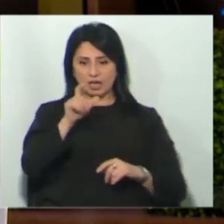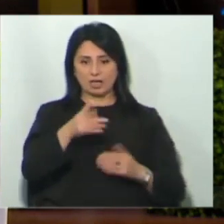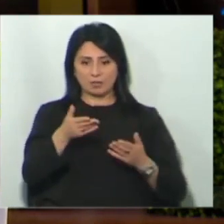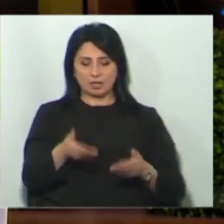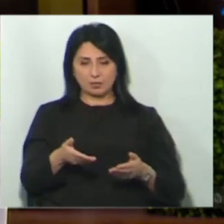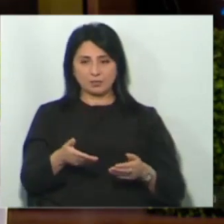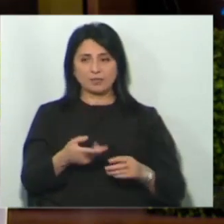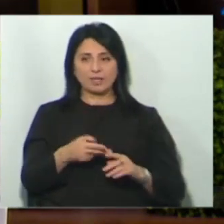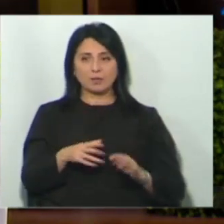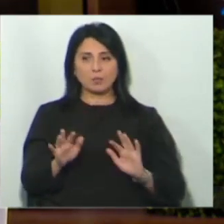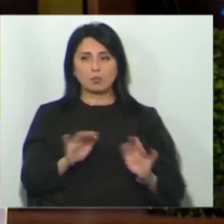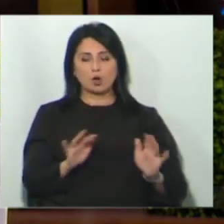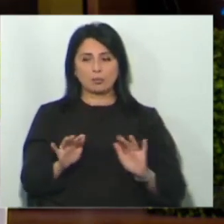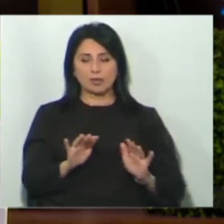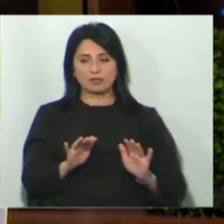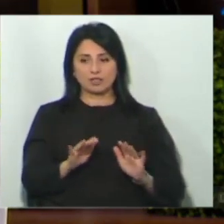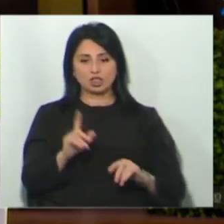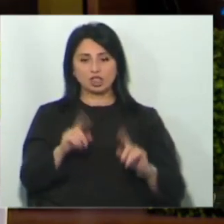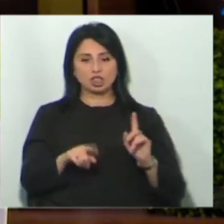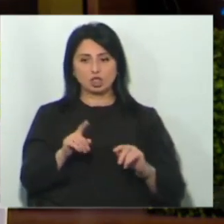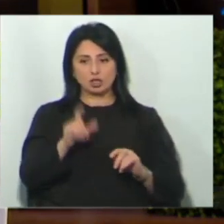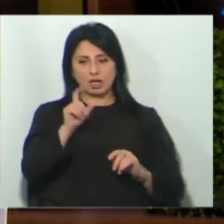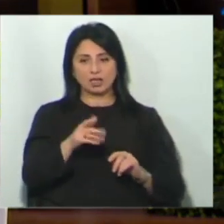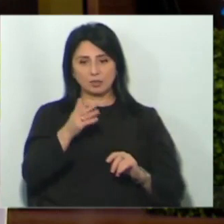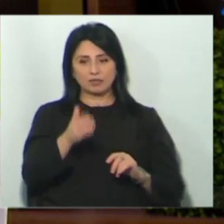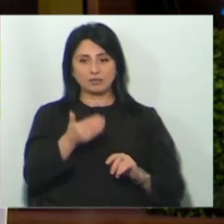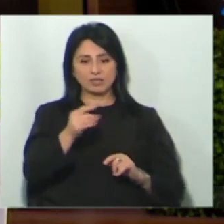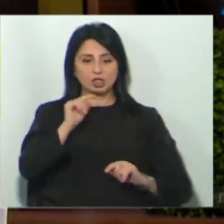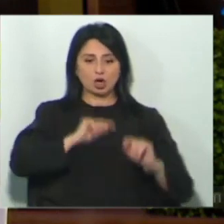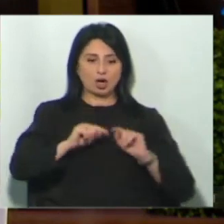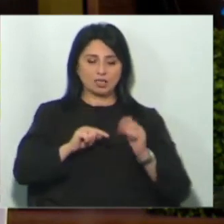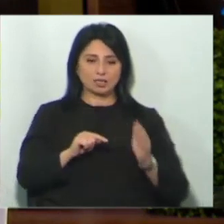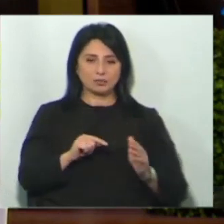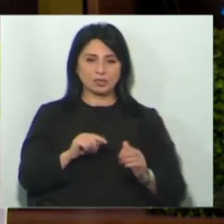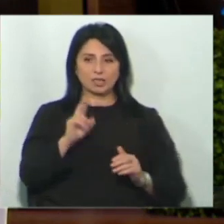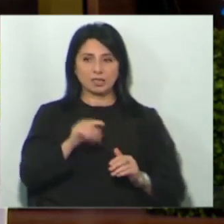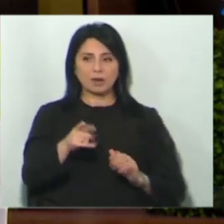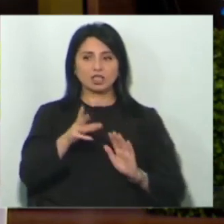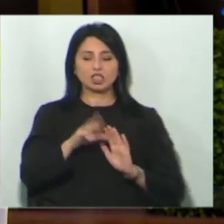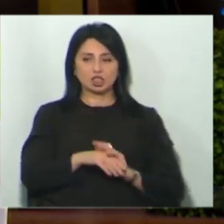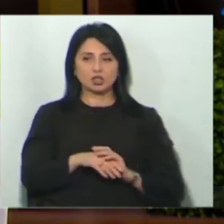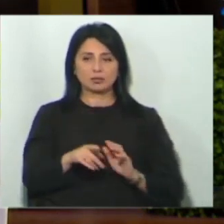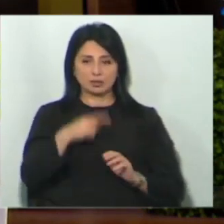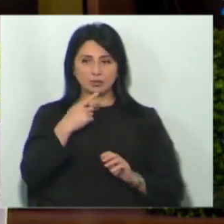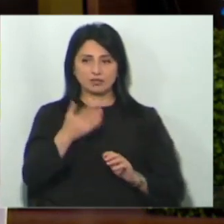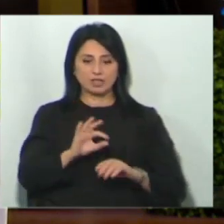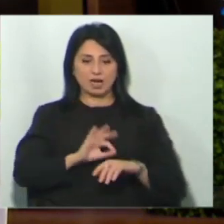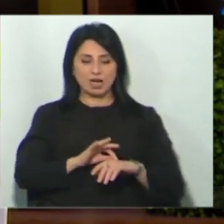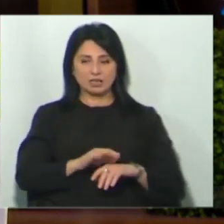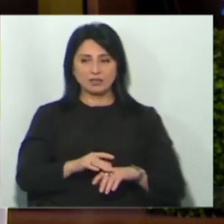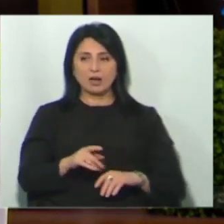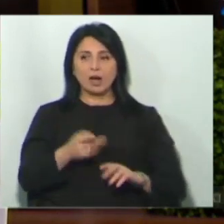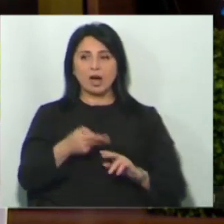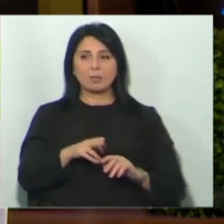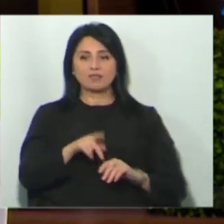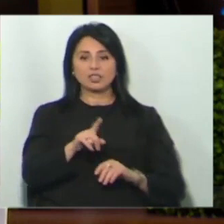ადამიანი და მოქმედებს ზოგადად ადამიანზე, მის ორგანიზმზე და რა თქმა უნდა კანზე.